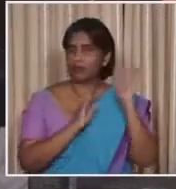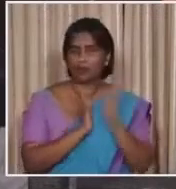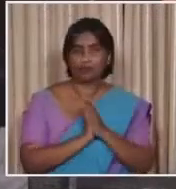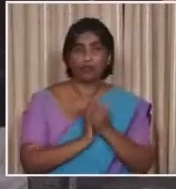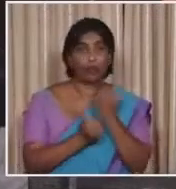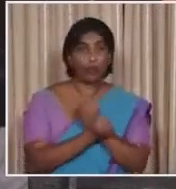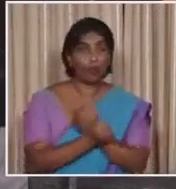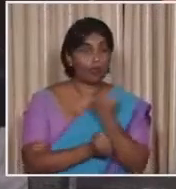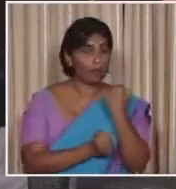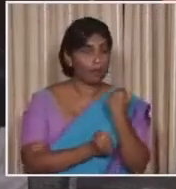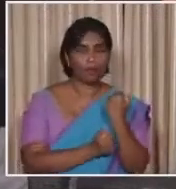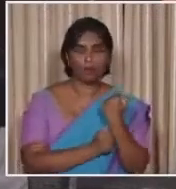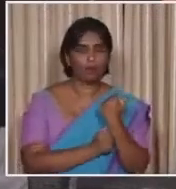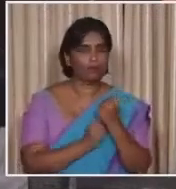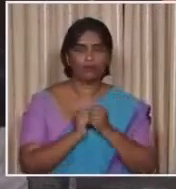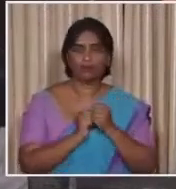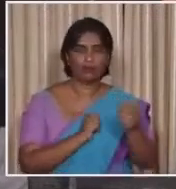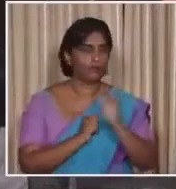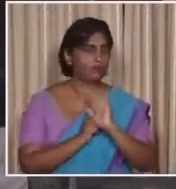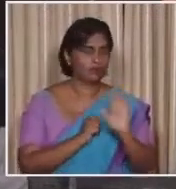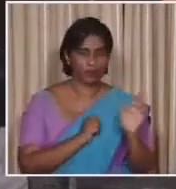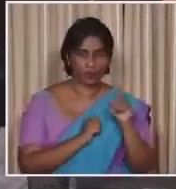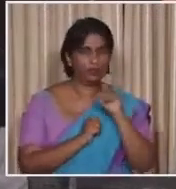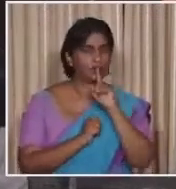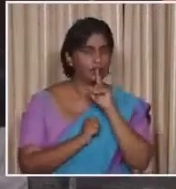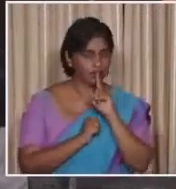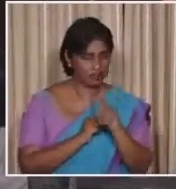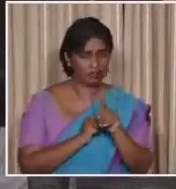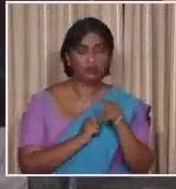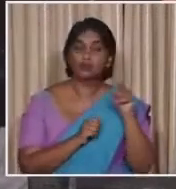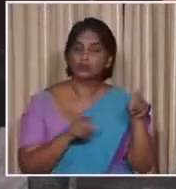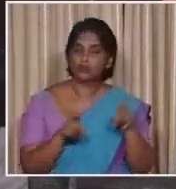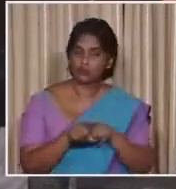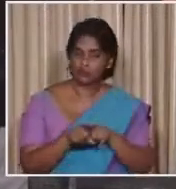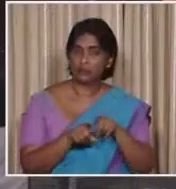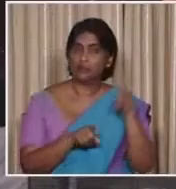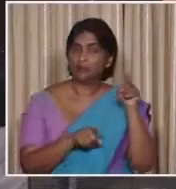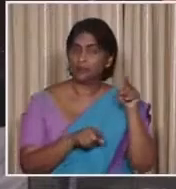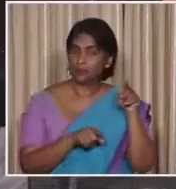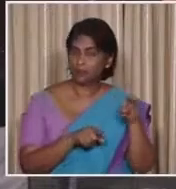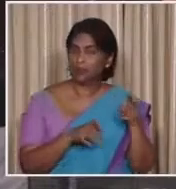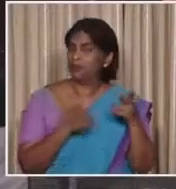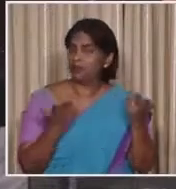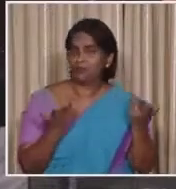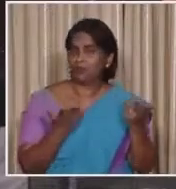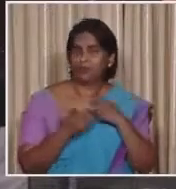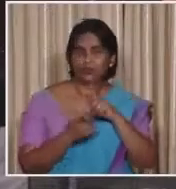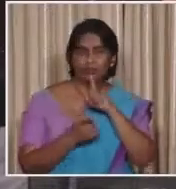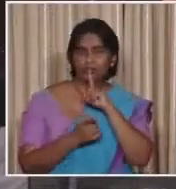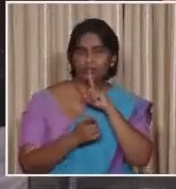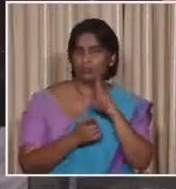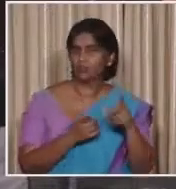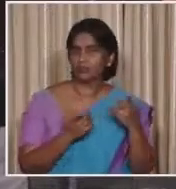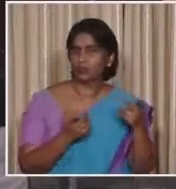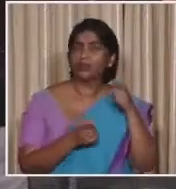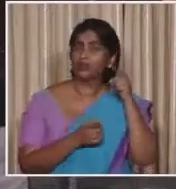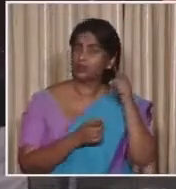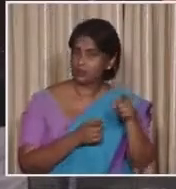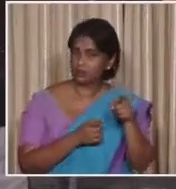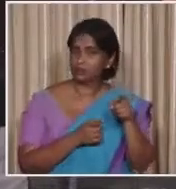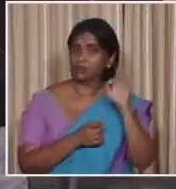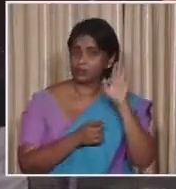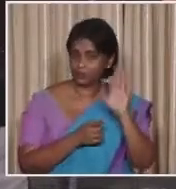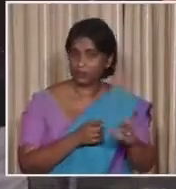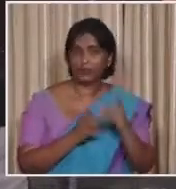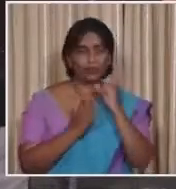அதிகாரத்தை அமுலாக்கவில்லை என்று. அதிலிருந்து நீங்கள் எதை உணர்ந்து கொள்கின்றீர்கள்? நீங்களே அரசியலமைப்பை